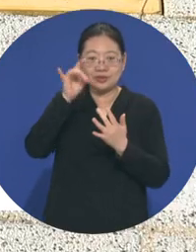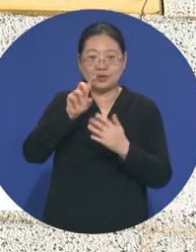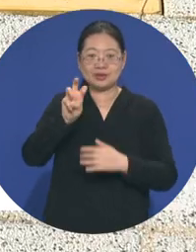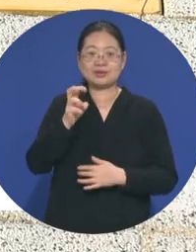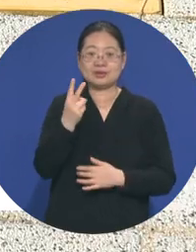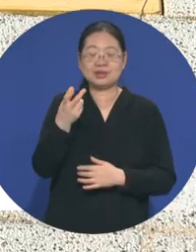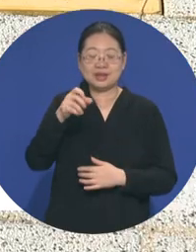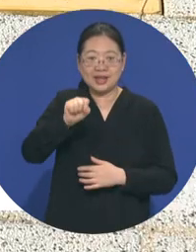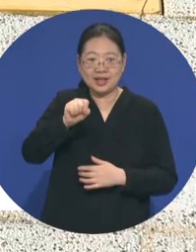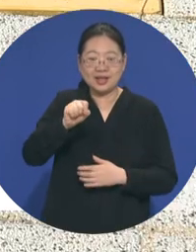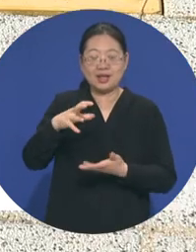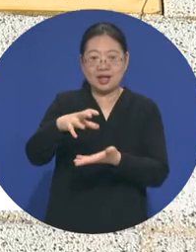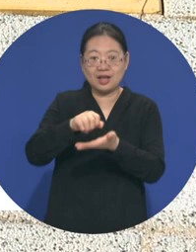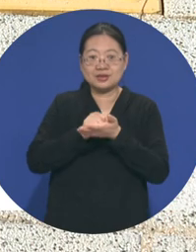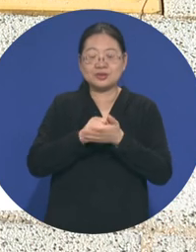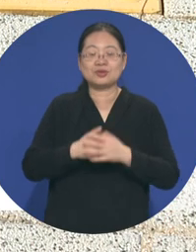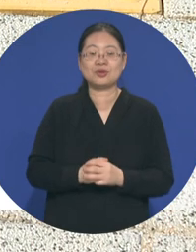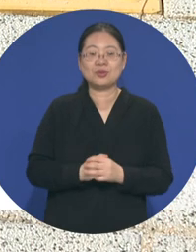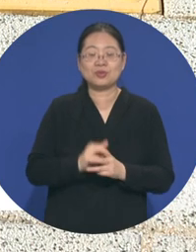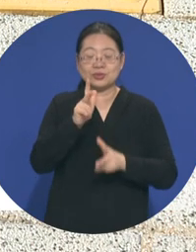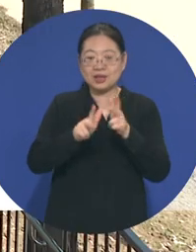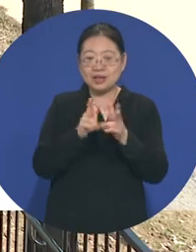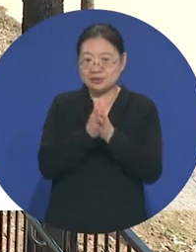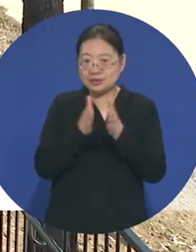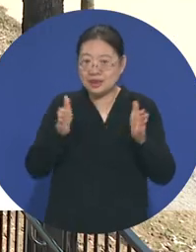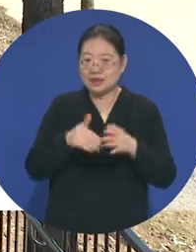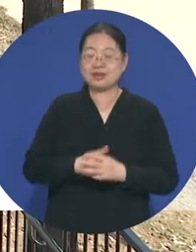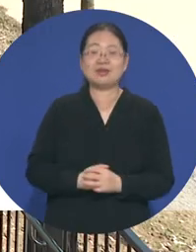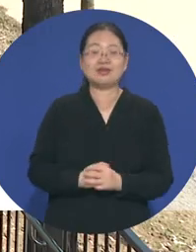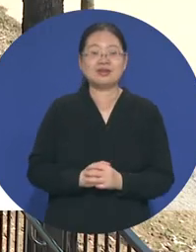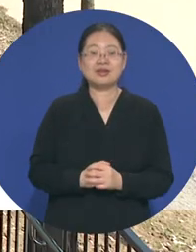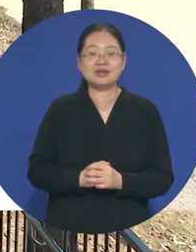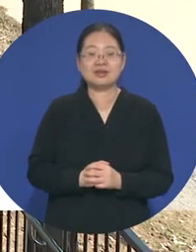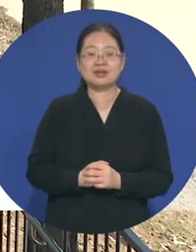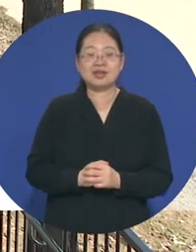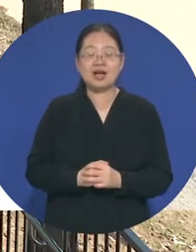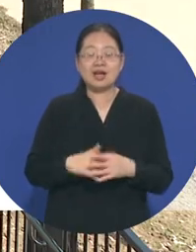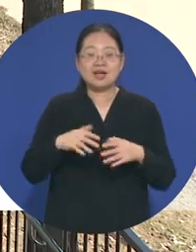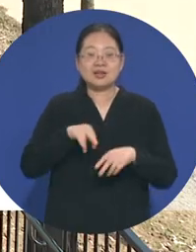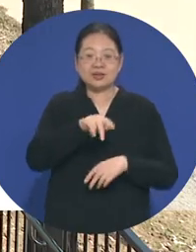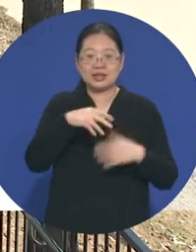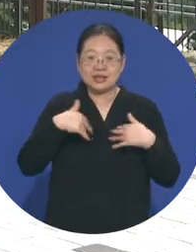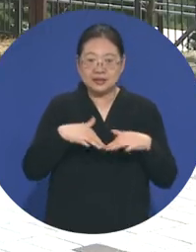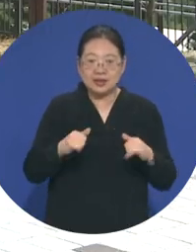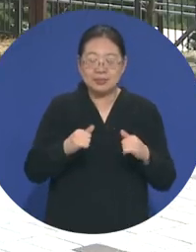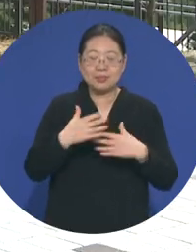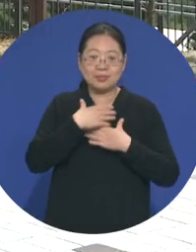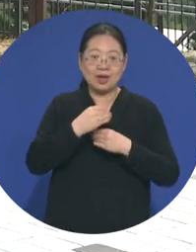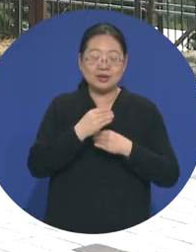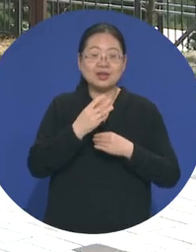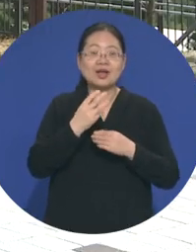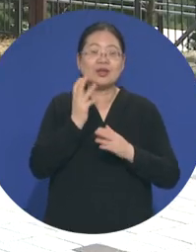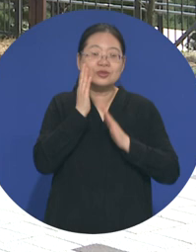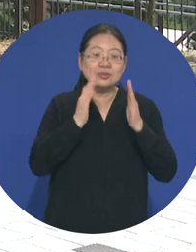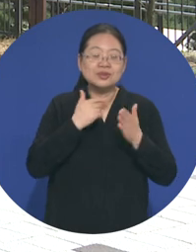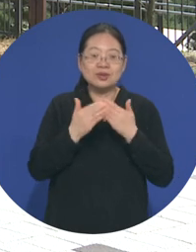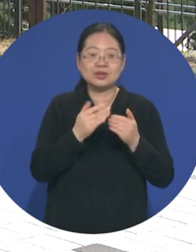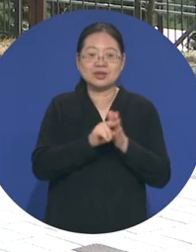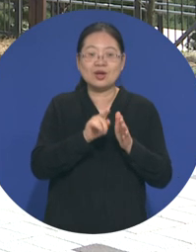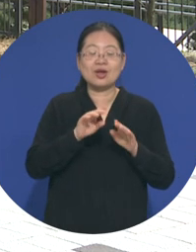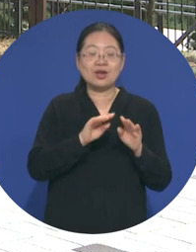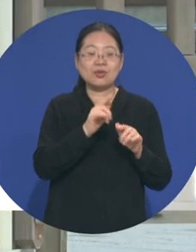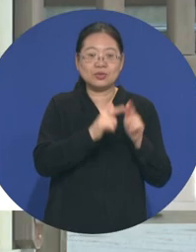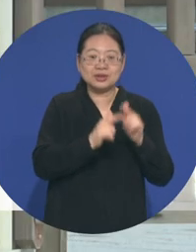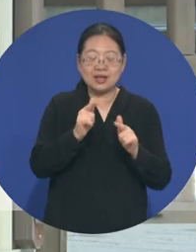32억 원의 예산을 확보하고 본격적으로 사업에 착수한다고 밝혔습니다 보행 약자 층이 편리하게 숲을 체험할 수 있도록